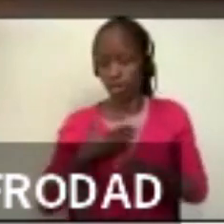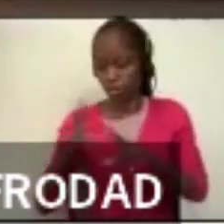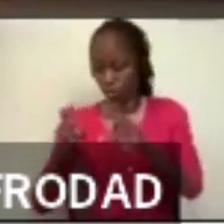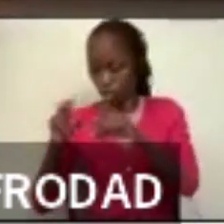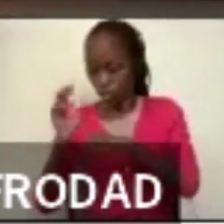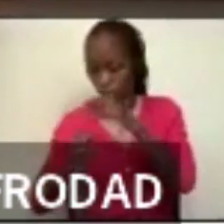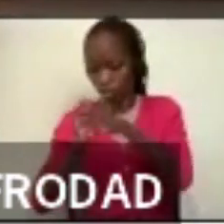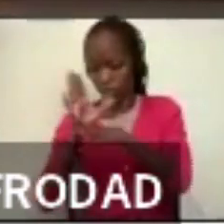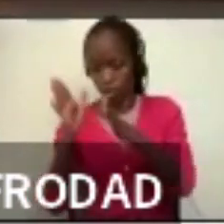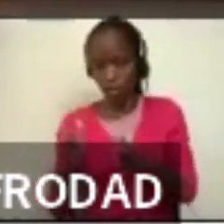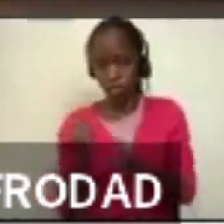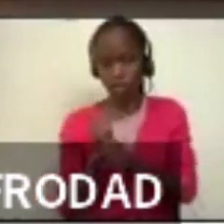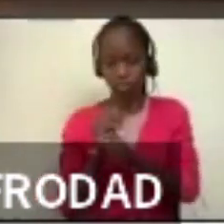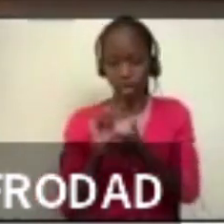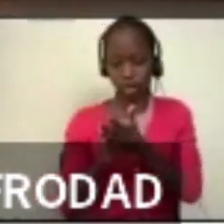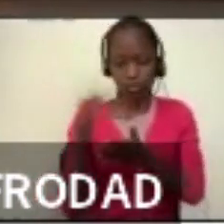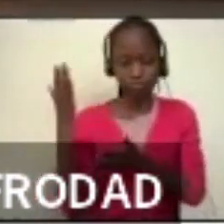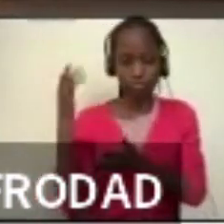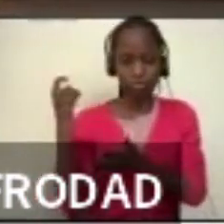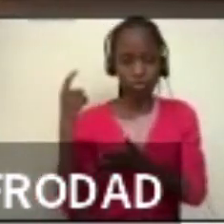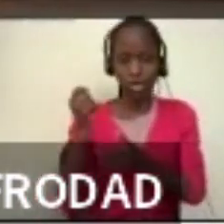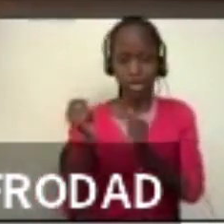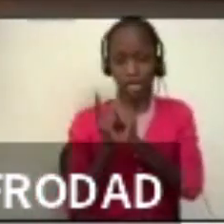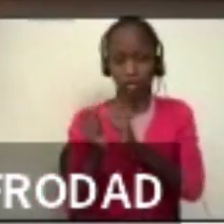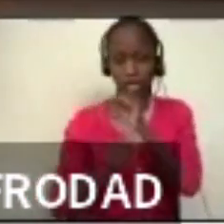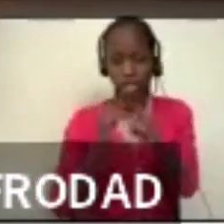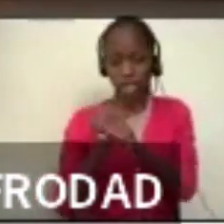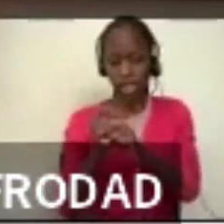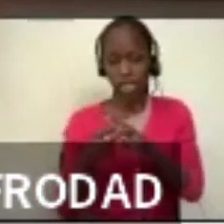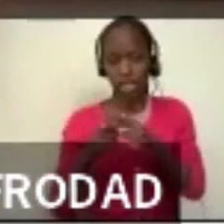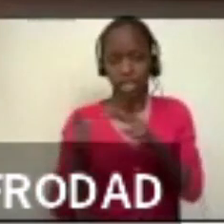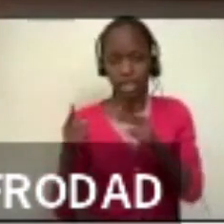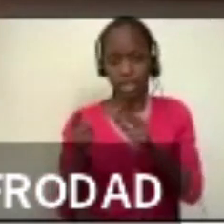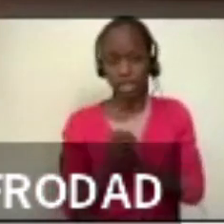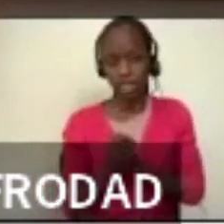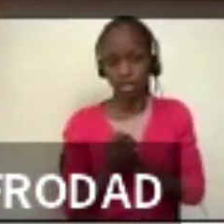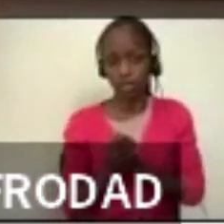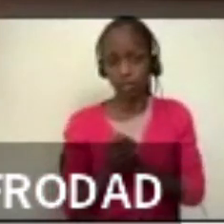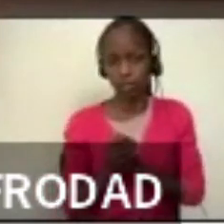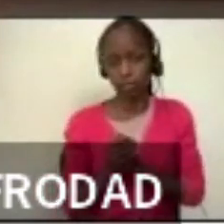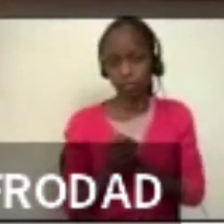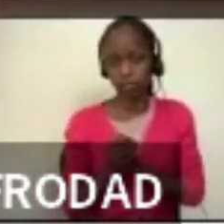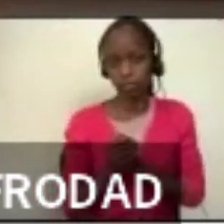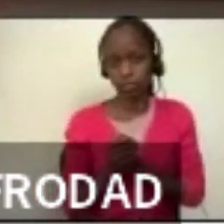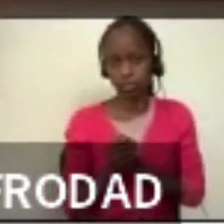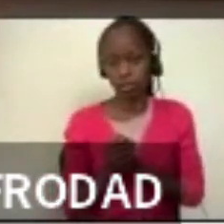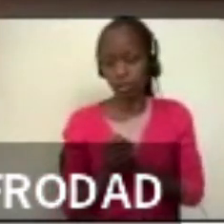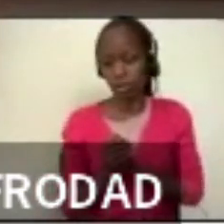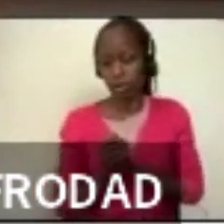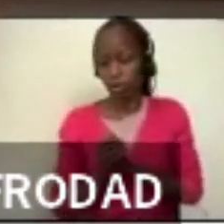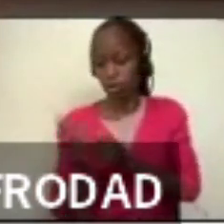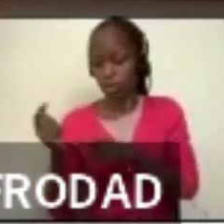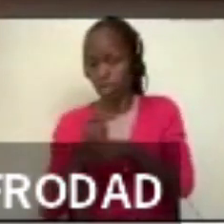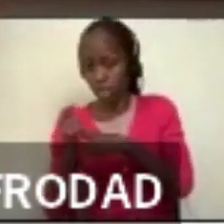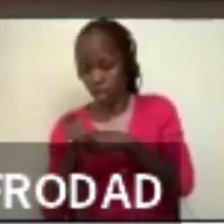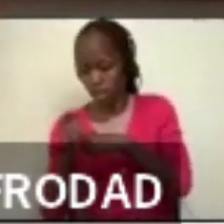ans et j'ai commencé par une formation en économie avec la fondation Thomson